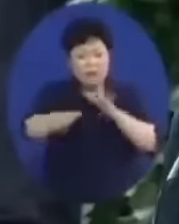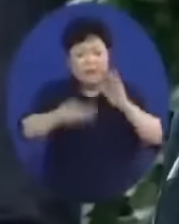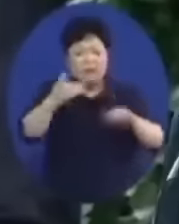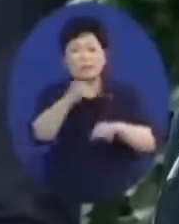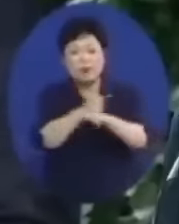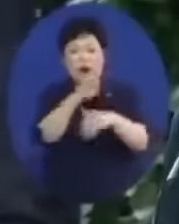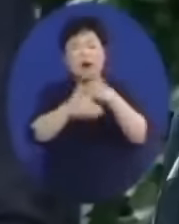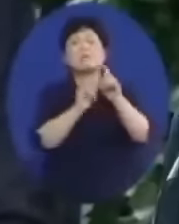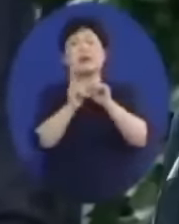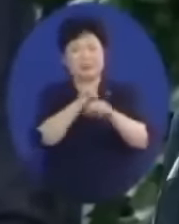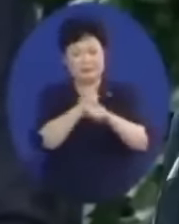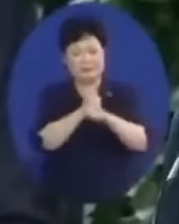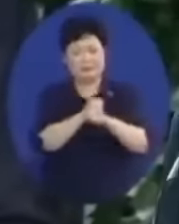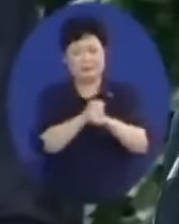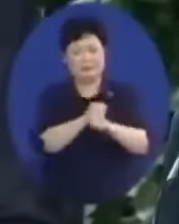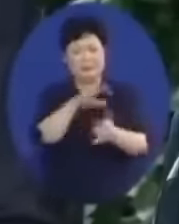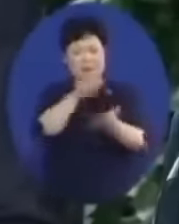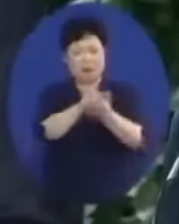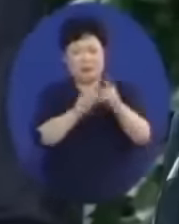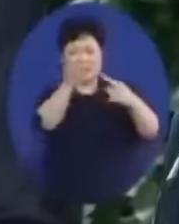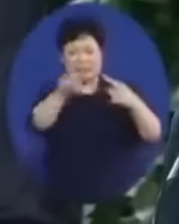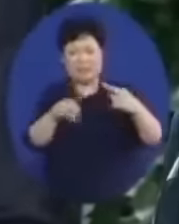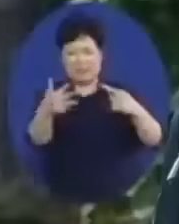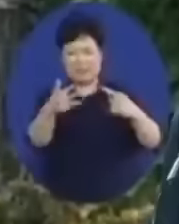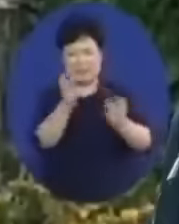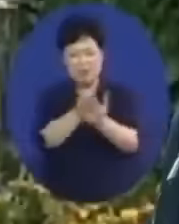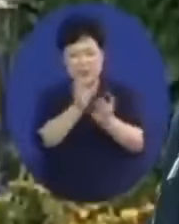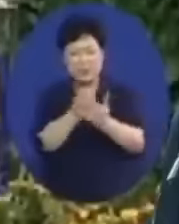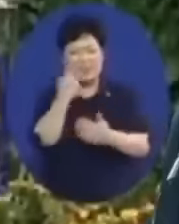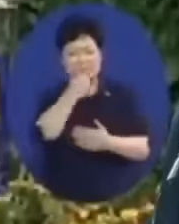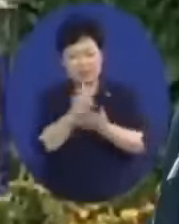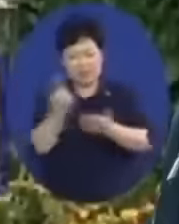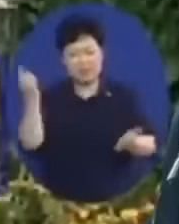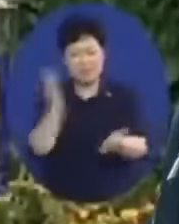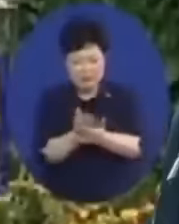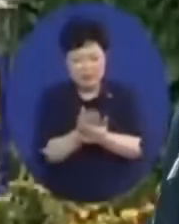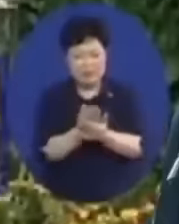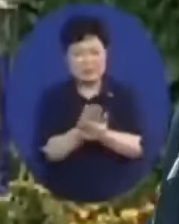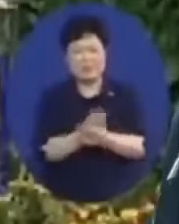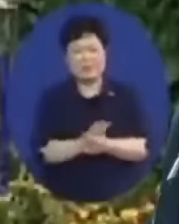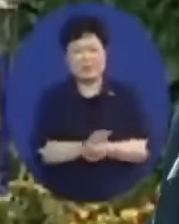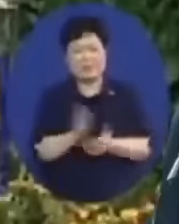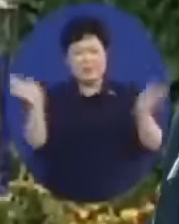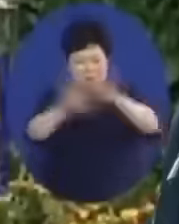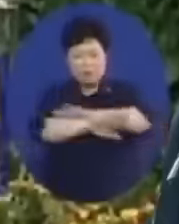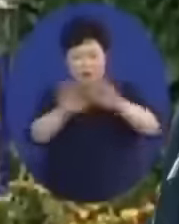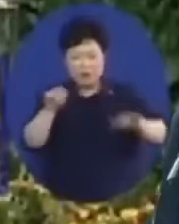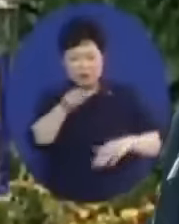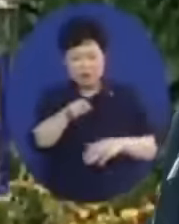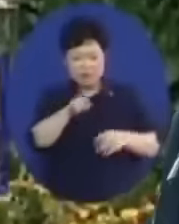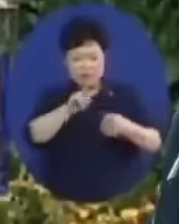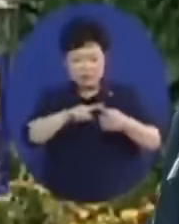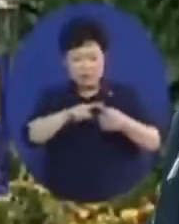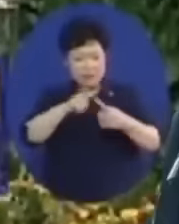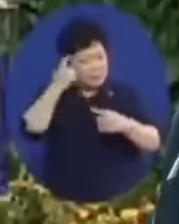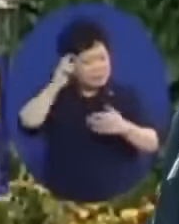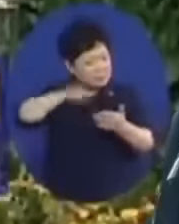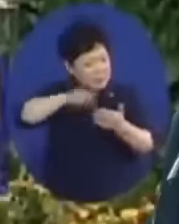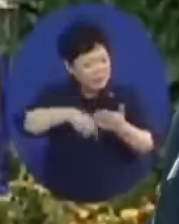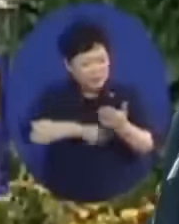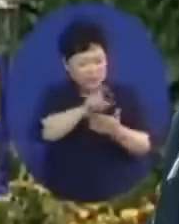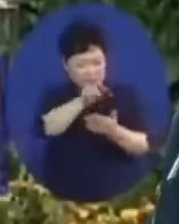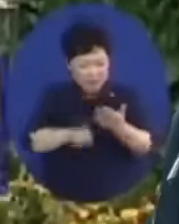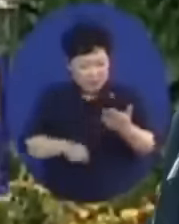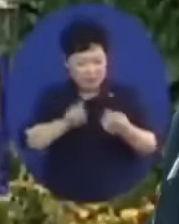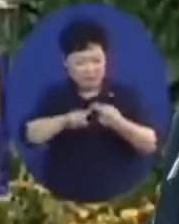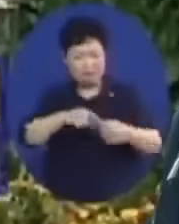말씀인 것입니다. 여호수아 1장 8절에 이 율법책을 내 입에서 떠나지 말게 하여 주야로 그것을 묵상하여 그 안에 기록된 대로